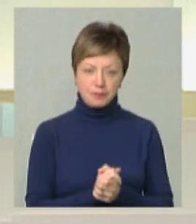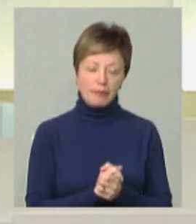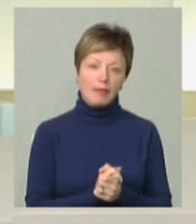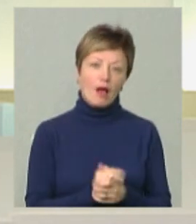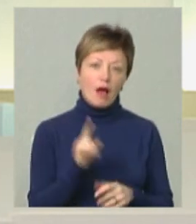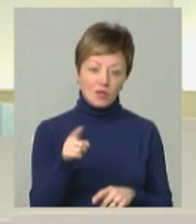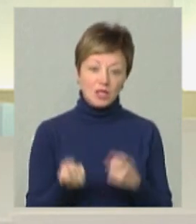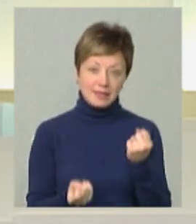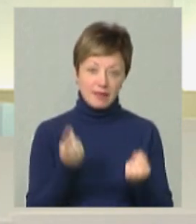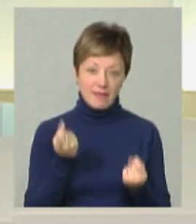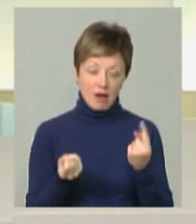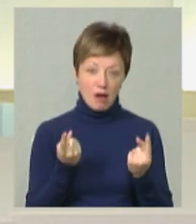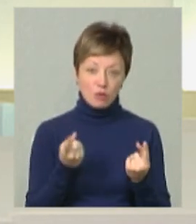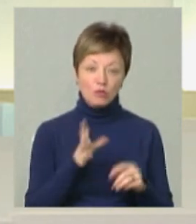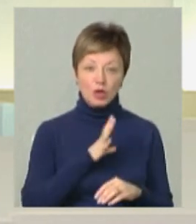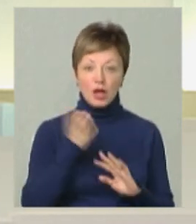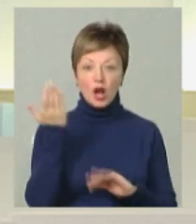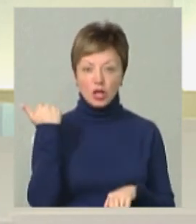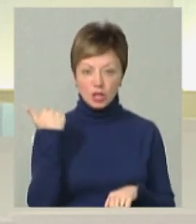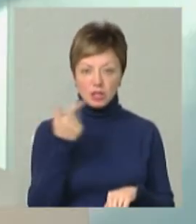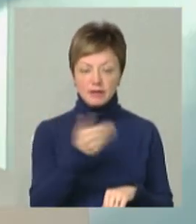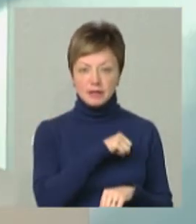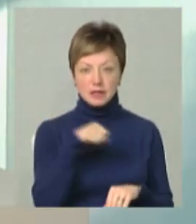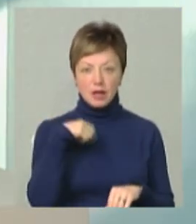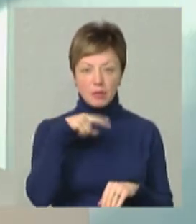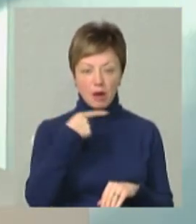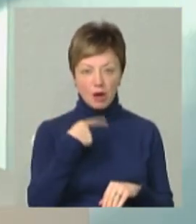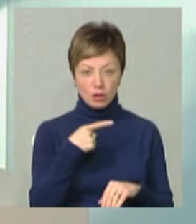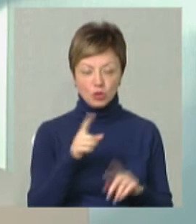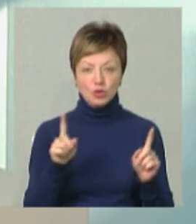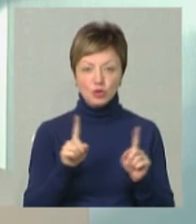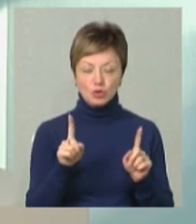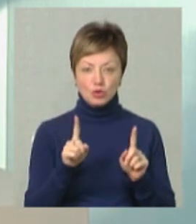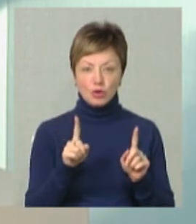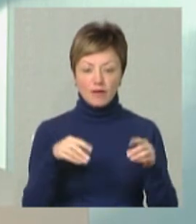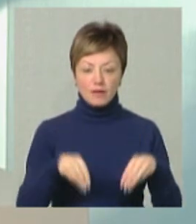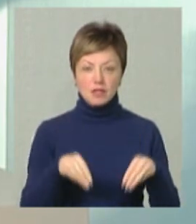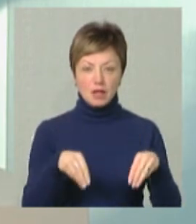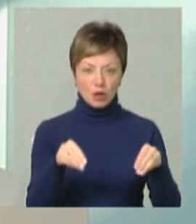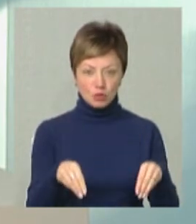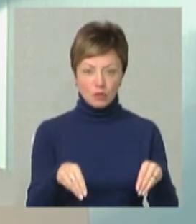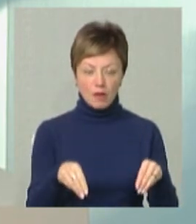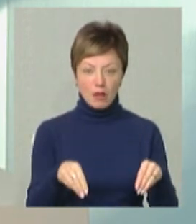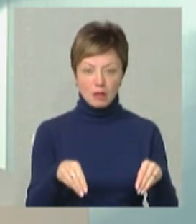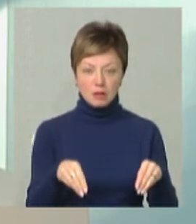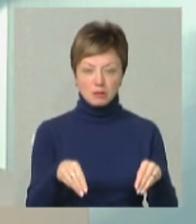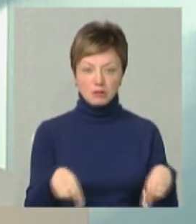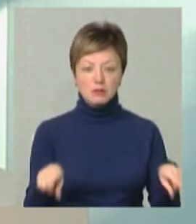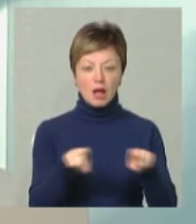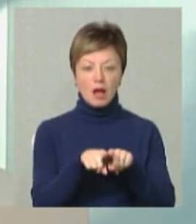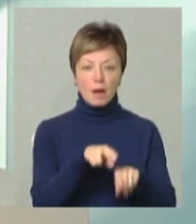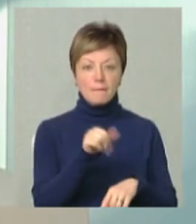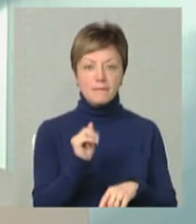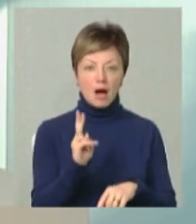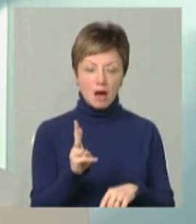Вони з'являються, були і раніше, ви самі кажете, що висаджували такі